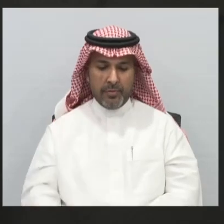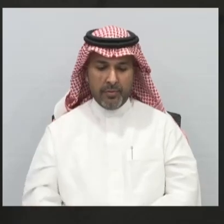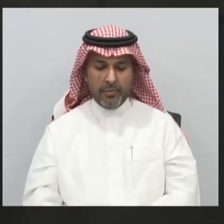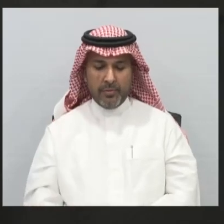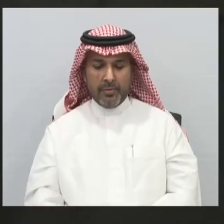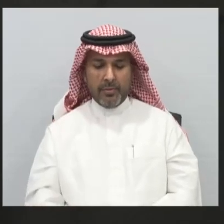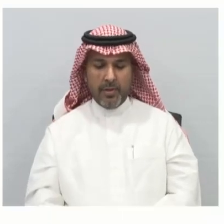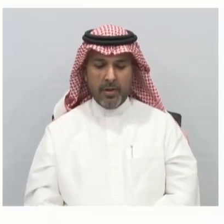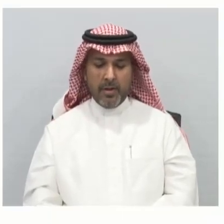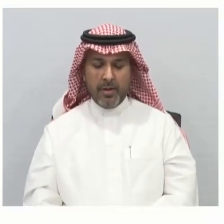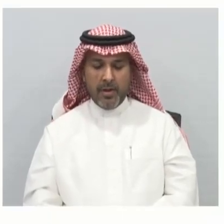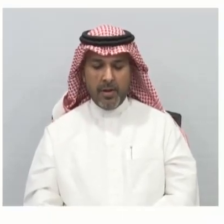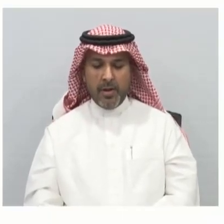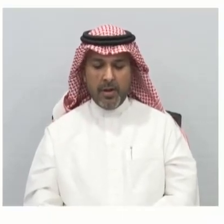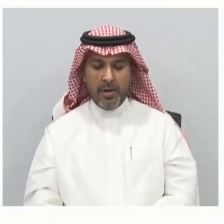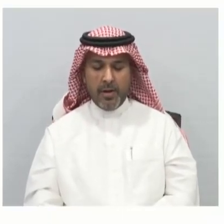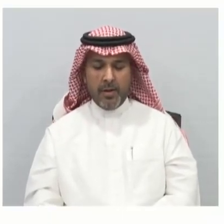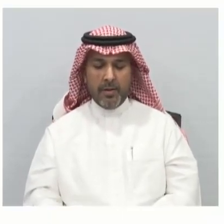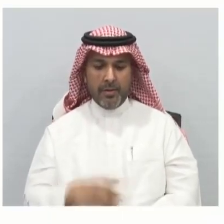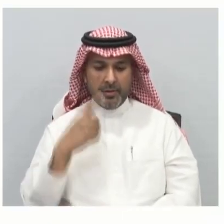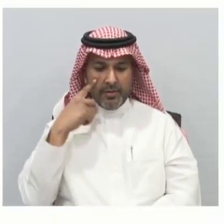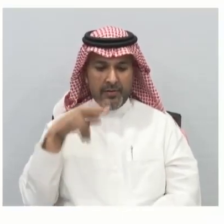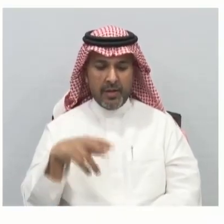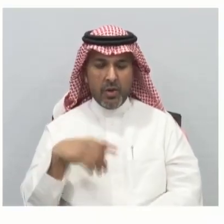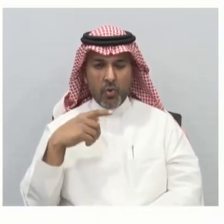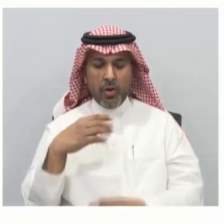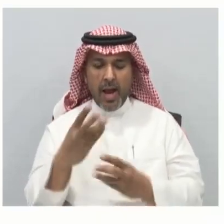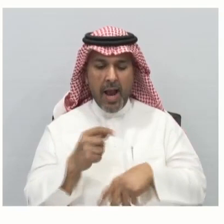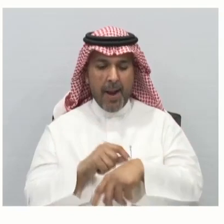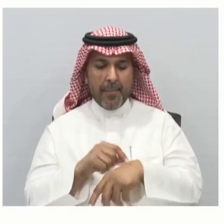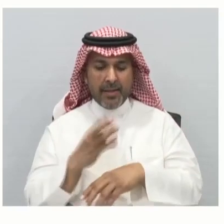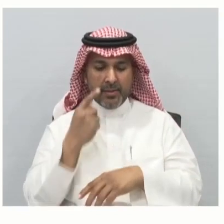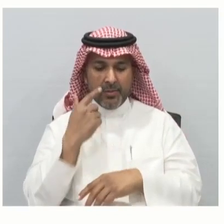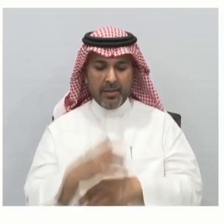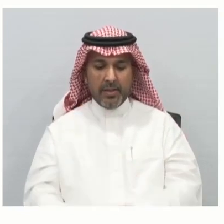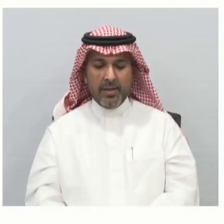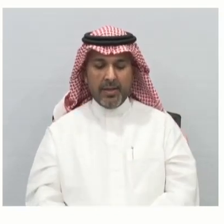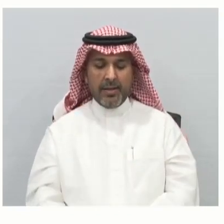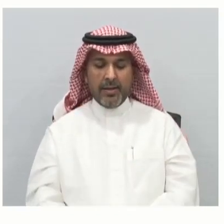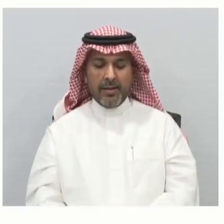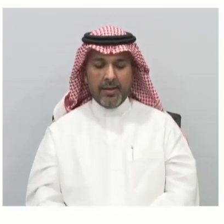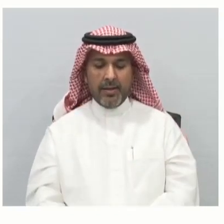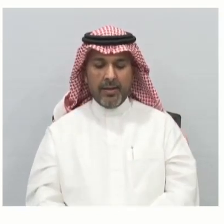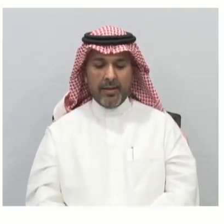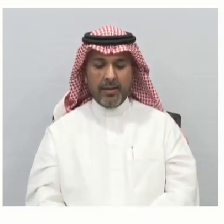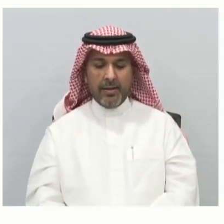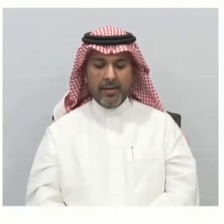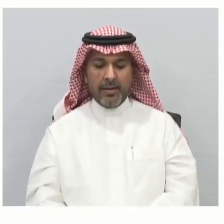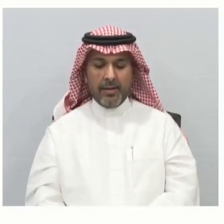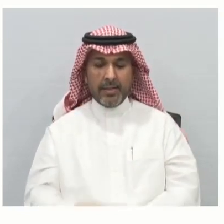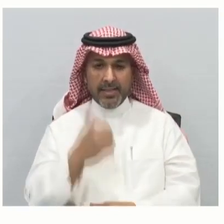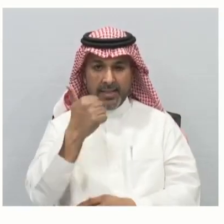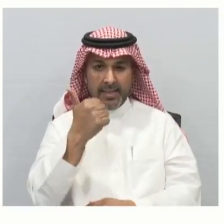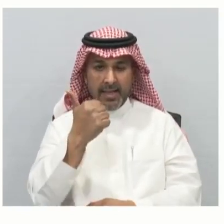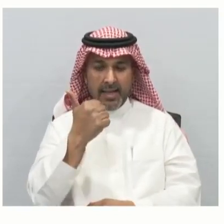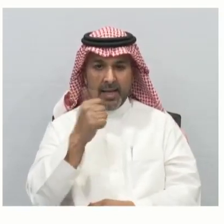عندي الساعه اللي واضحه امامي كم الساعه الان احسنتم الساعه السادسه لا